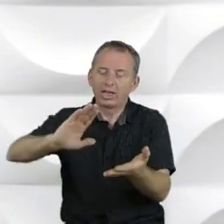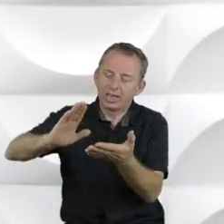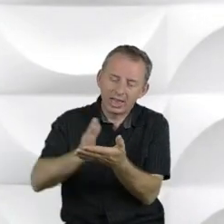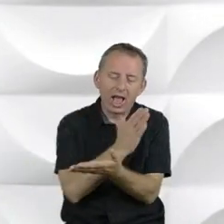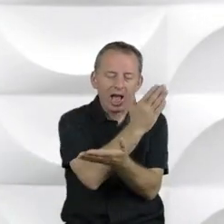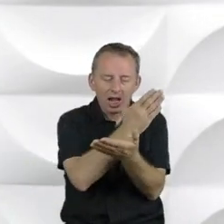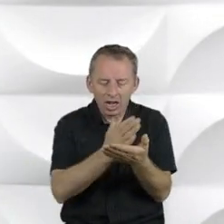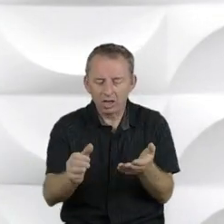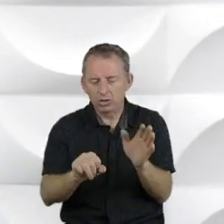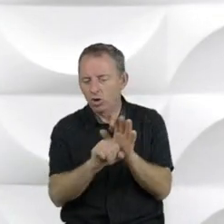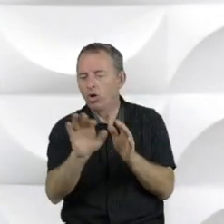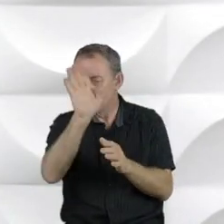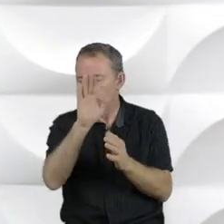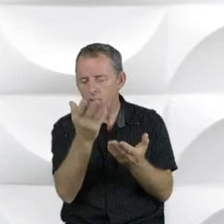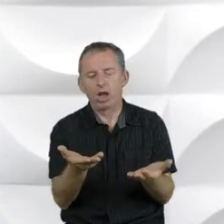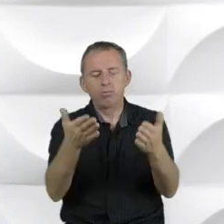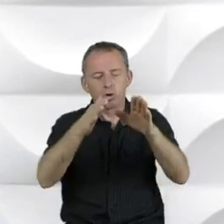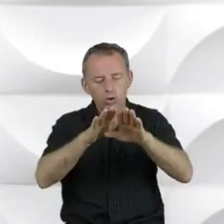błogosławieństwo.